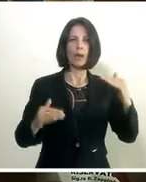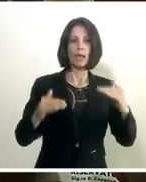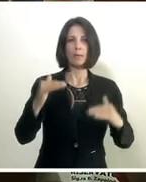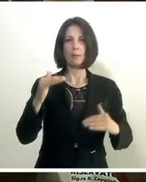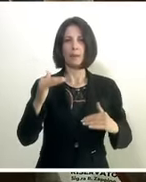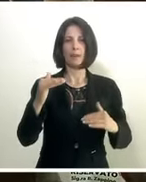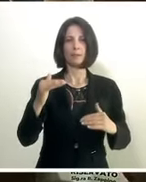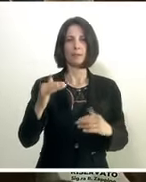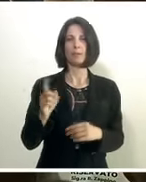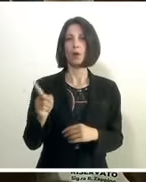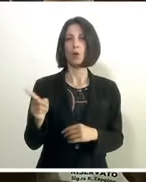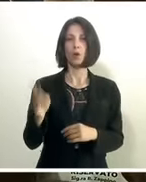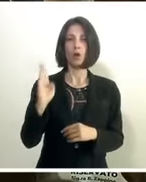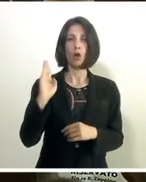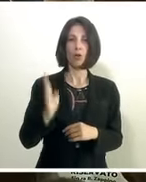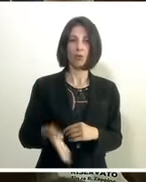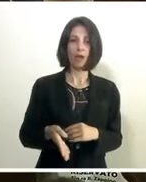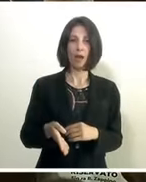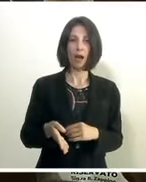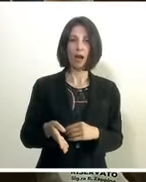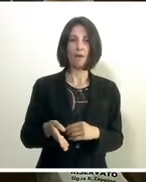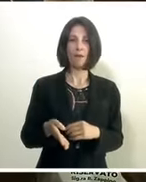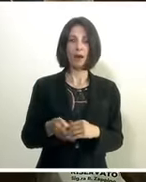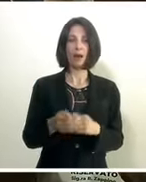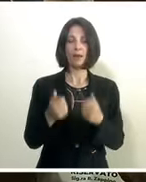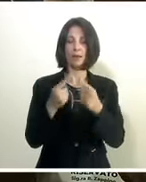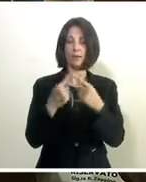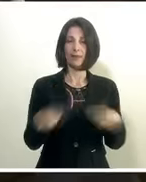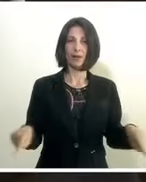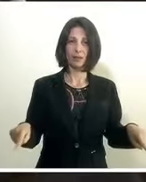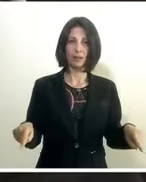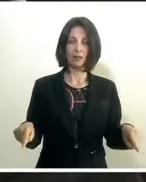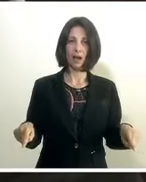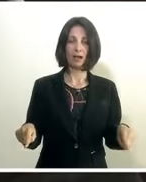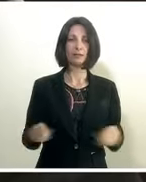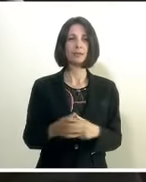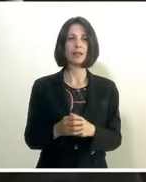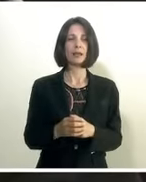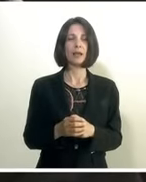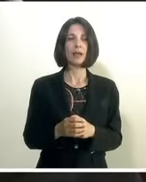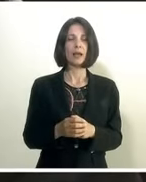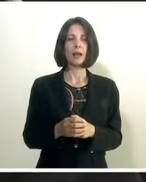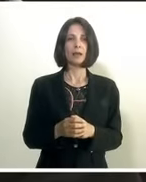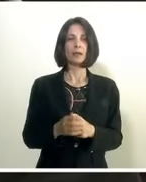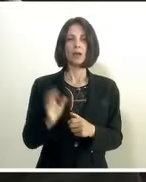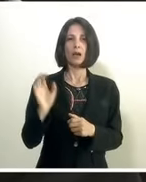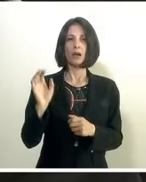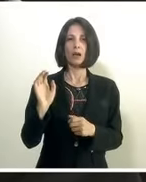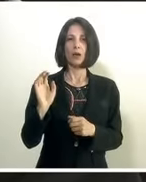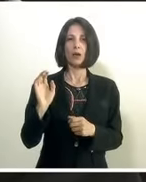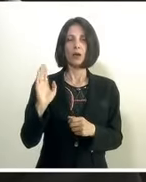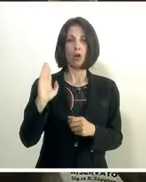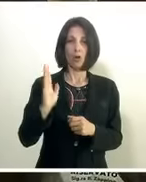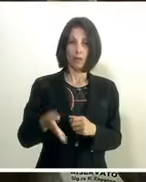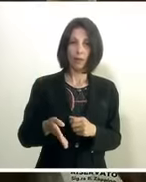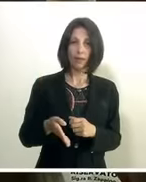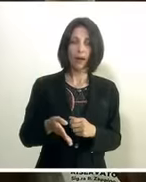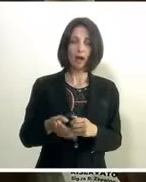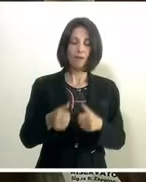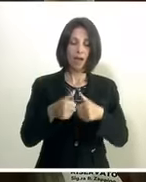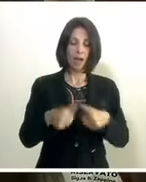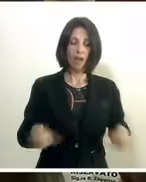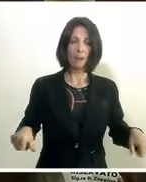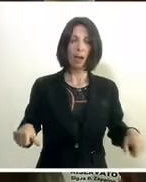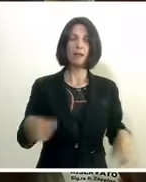consumismo più sfrenato andò di paripasso con la costante denuncia dell'occupazione partitica delle istituzioni che stava alla base della questione morale del